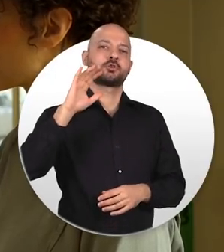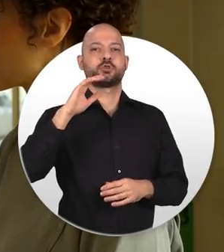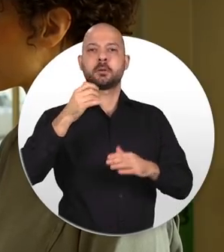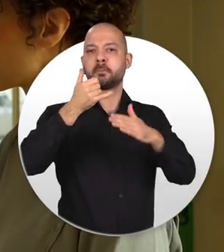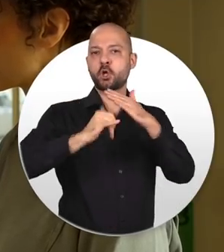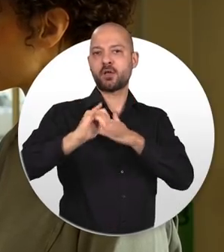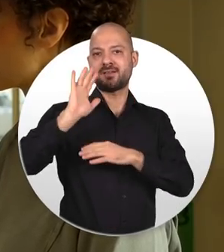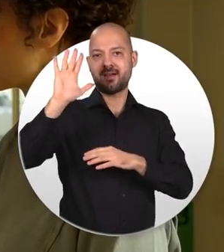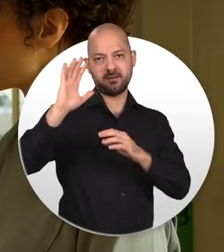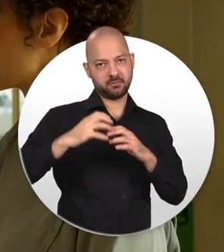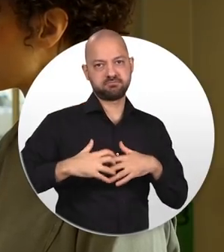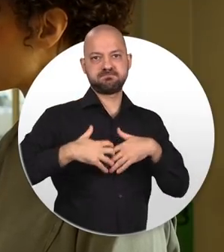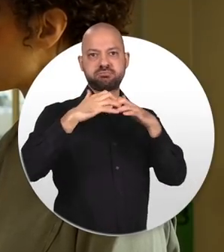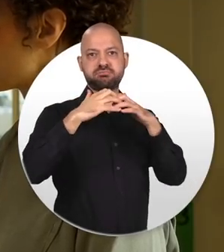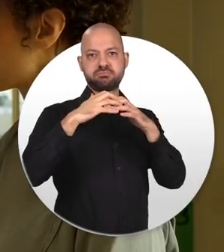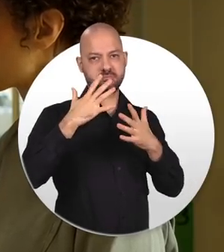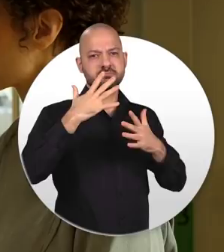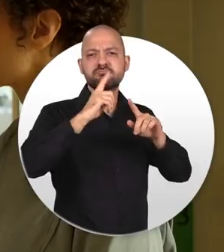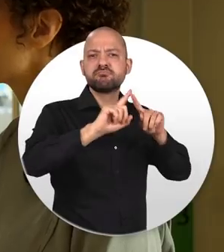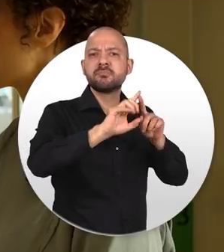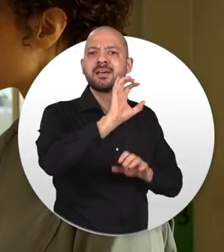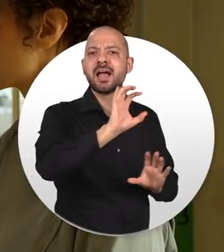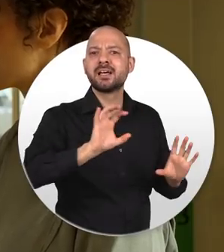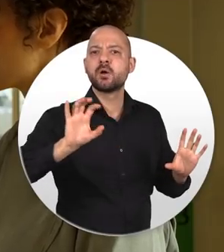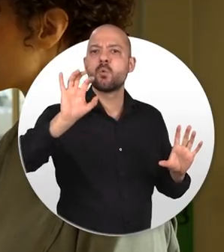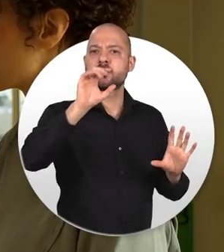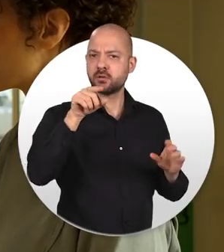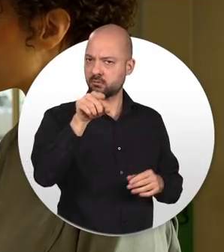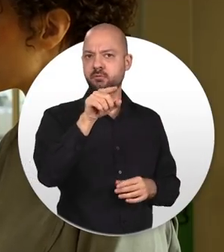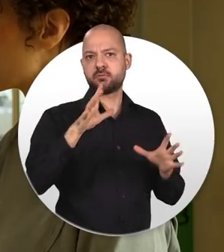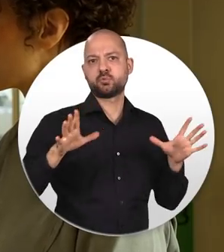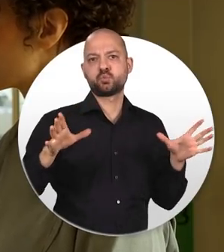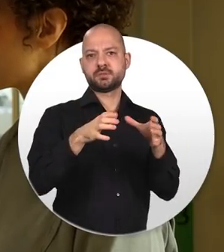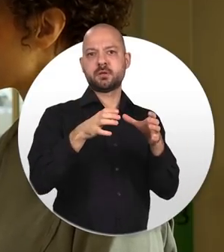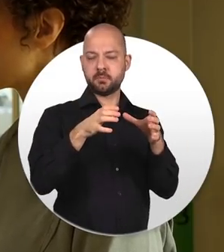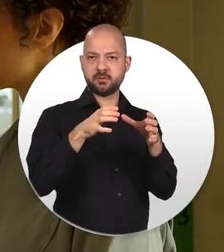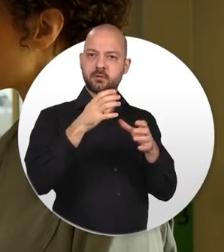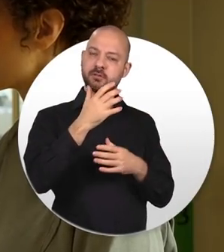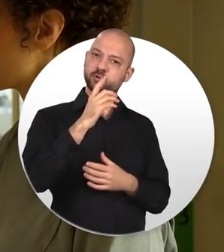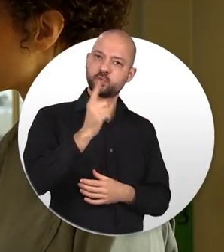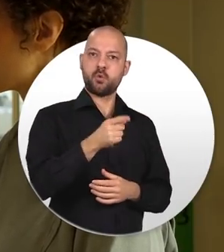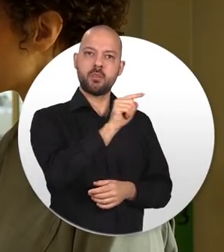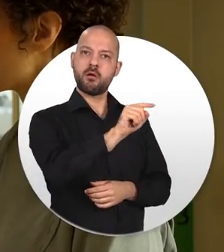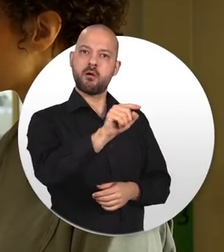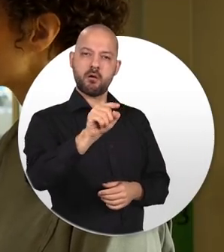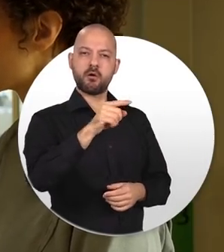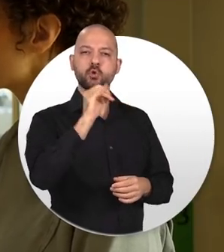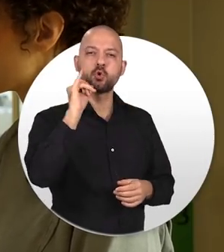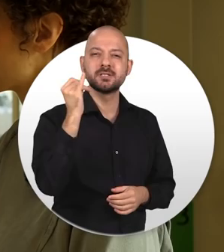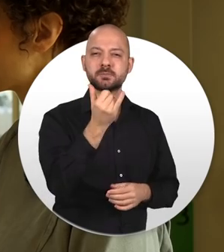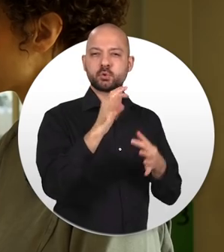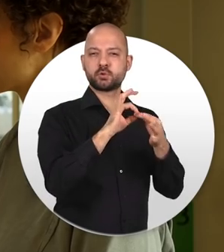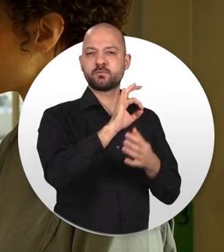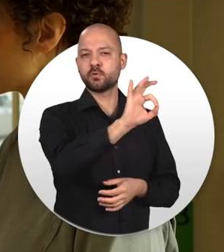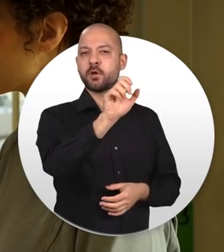entstanden aus einem Projekt europäen, wo verschiedene Regionen sich zusammengetan haben, für gerade die Sitten zu